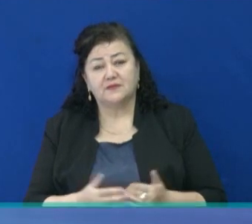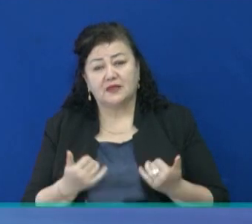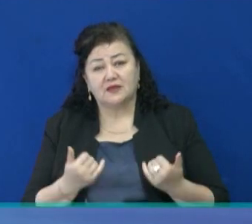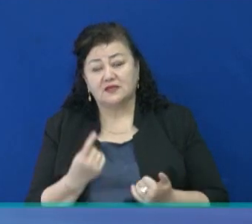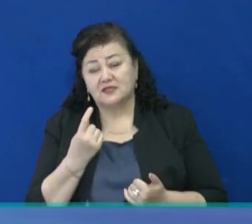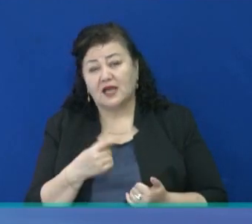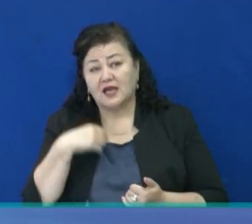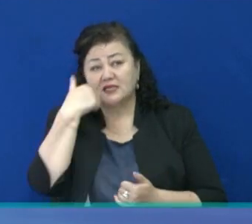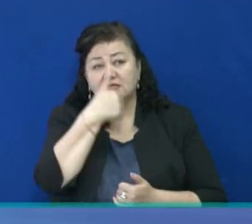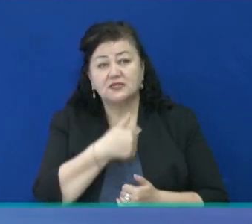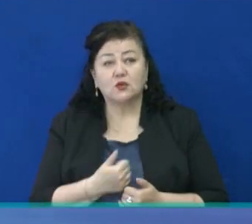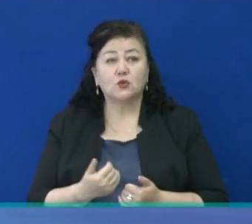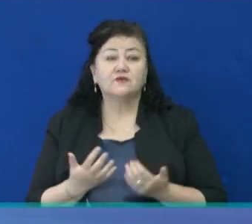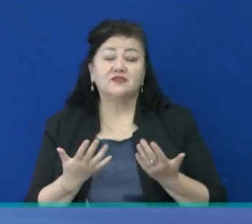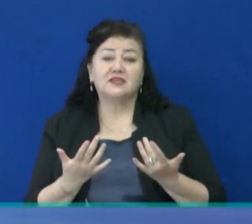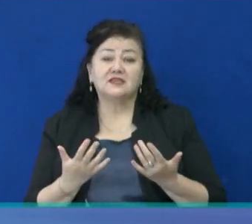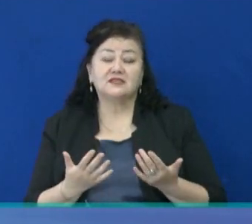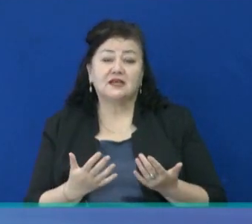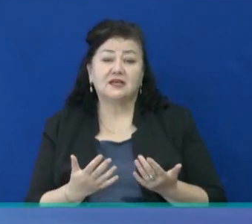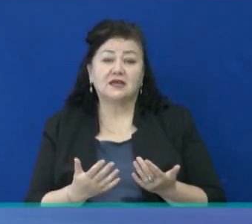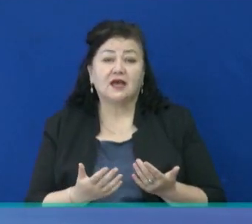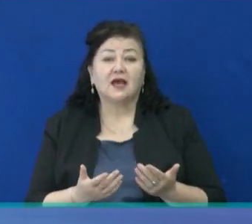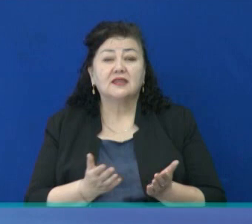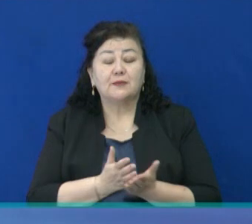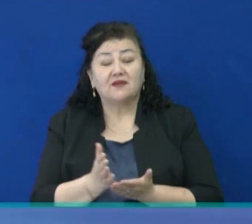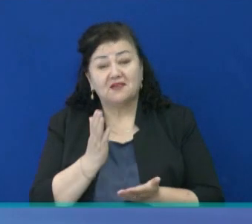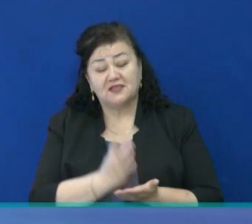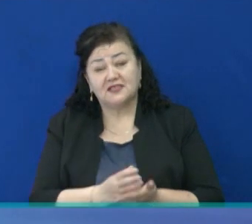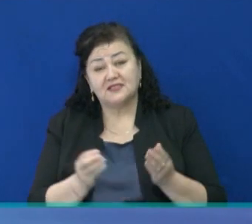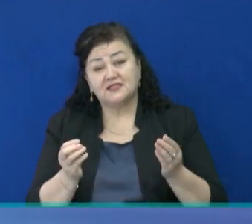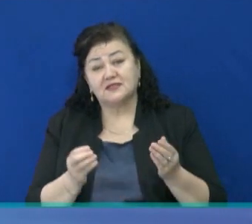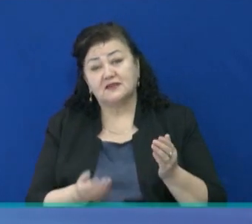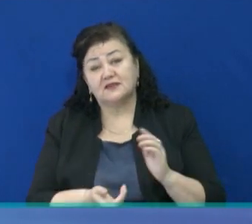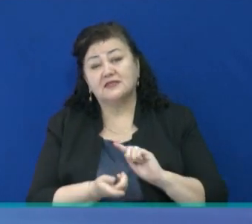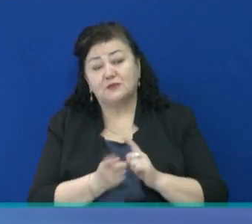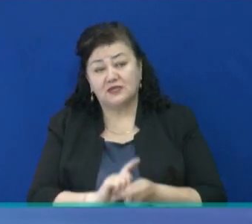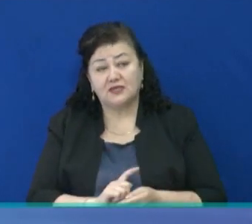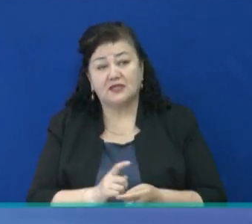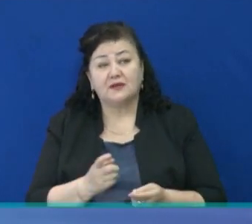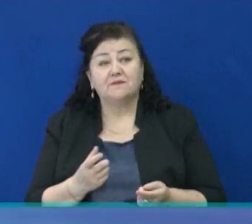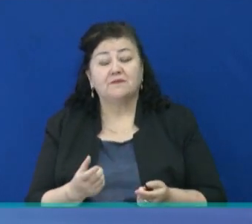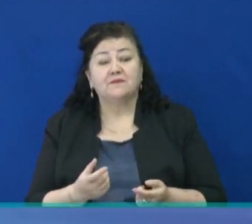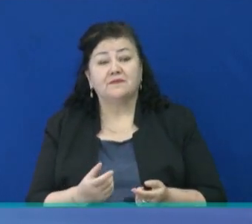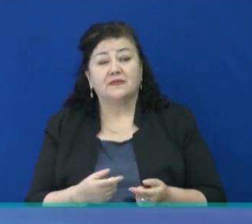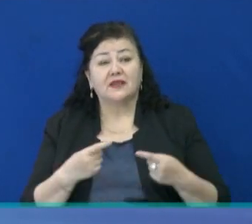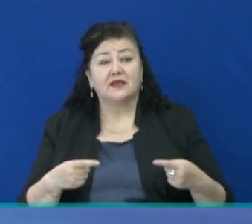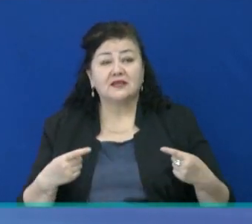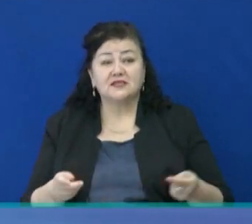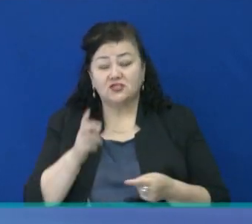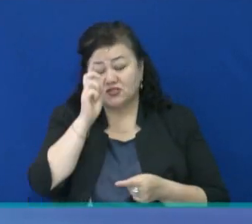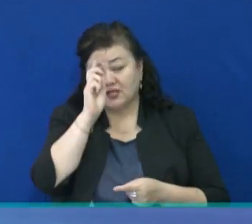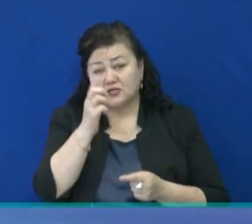Осы бір жыл ішінде бір қатар салада оң өзгеріс бар. Өңірімізде ауыл шаруашылығын дамытуға басымдық берілуде. Түрлі